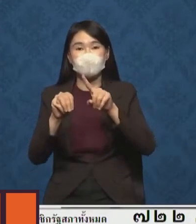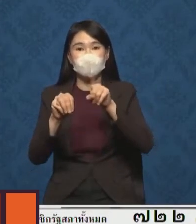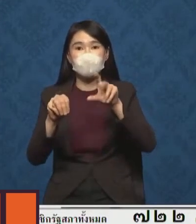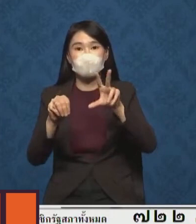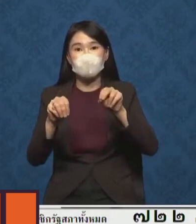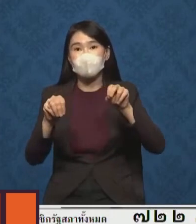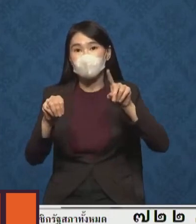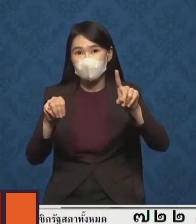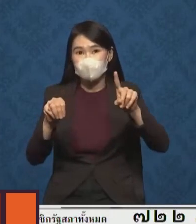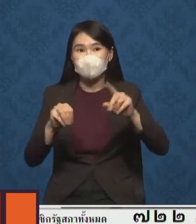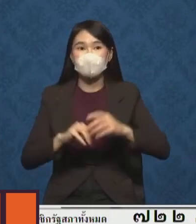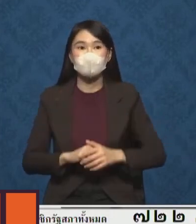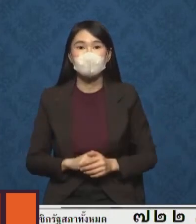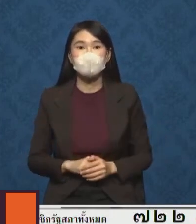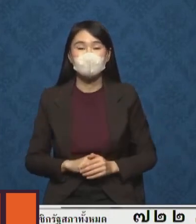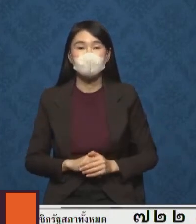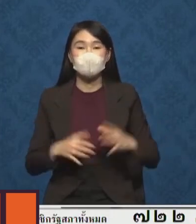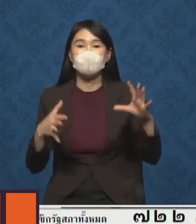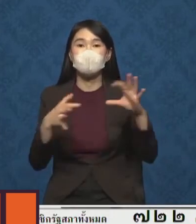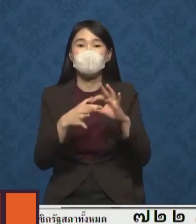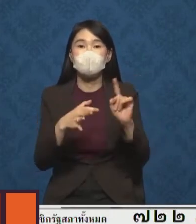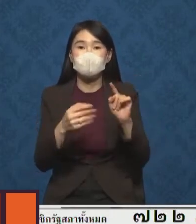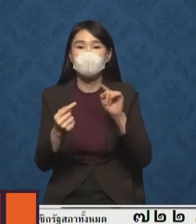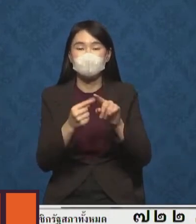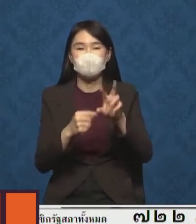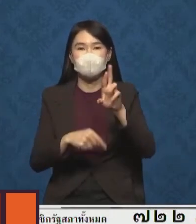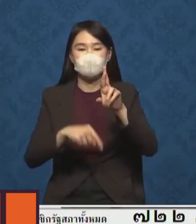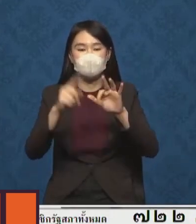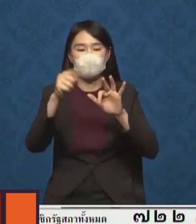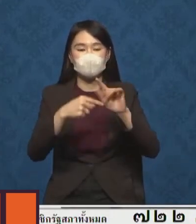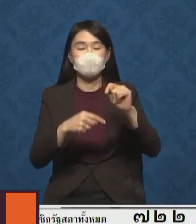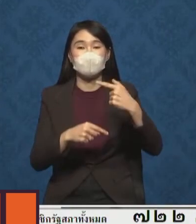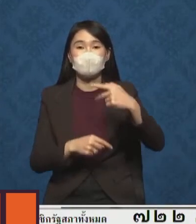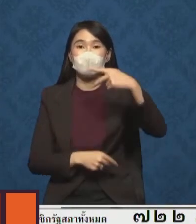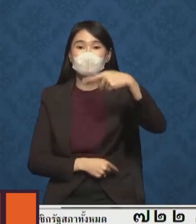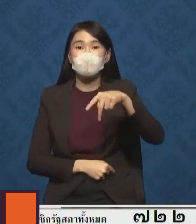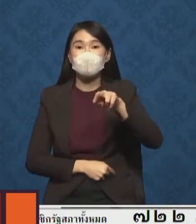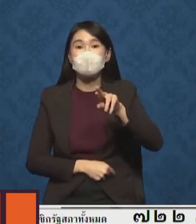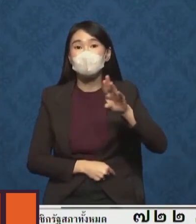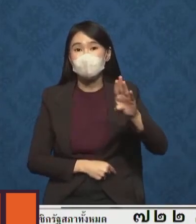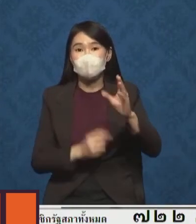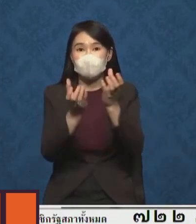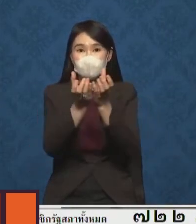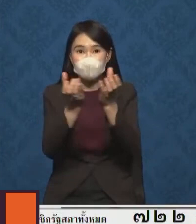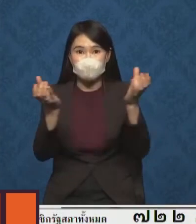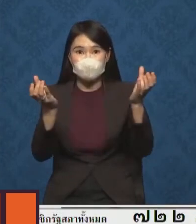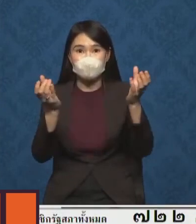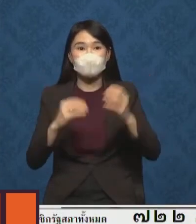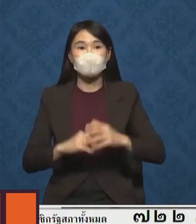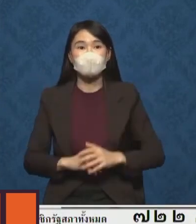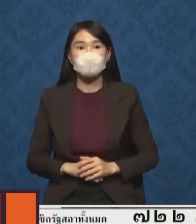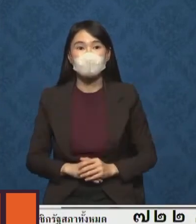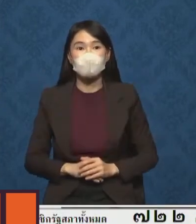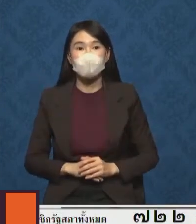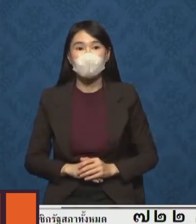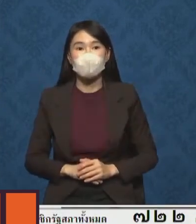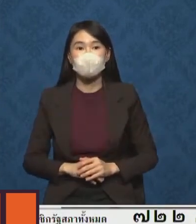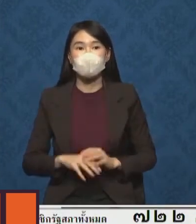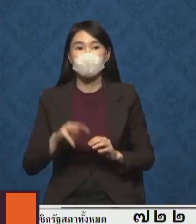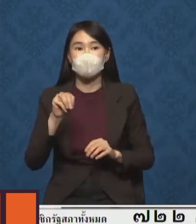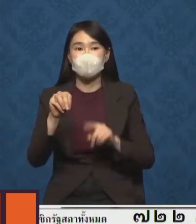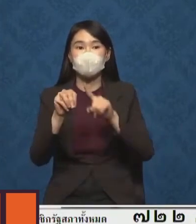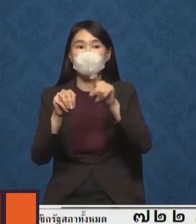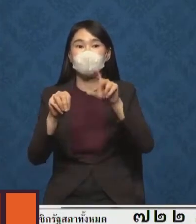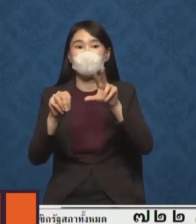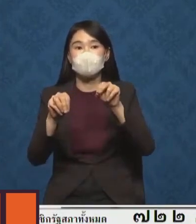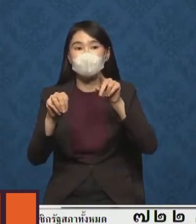1ที่เกี่วข้องกับ ihrerร่งacakรัชบัญัดประกอบรัฐธรมนูยนั้นรฐทร who roll some มาตร 13